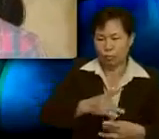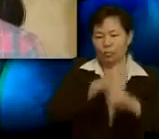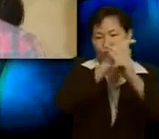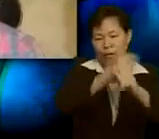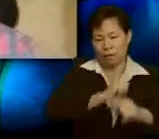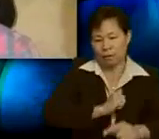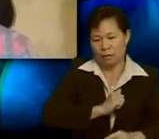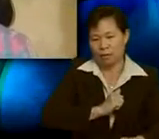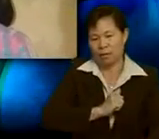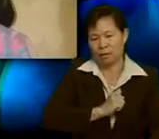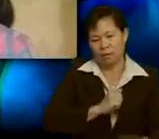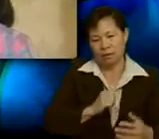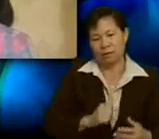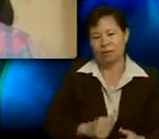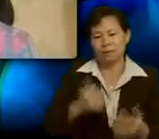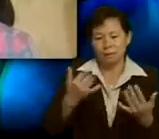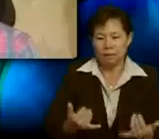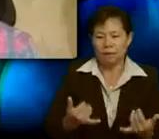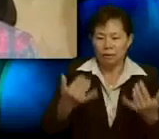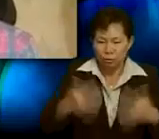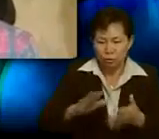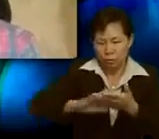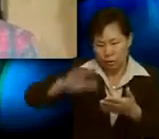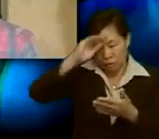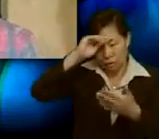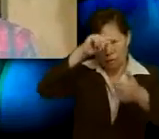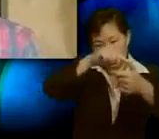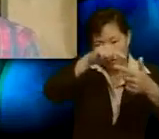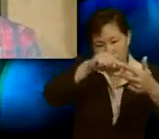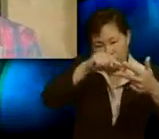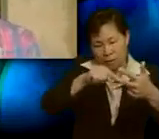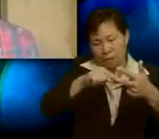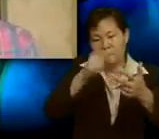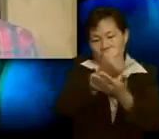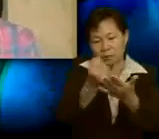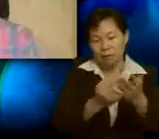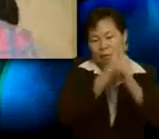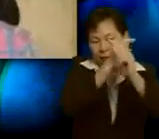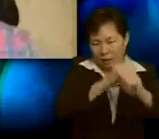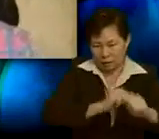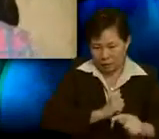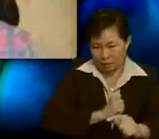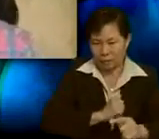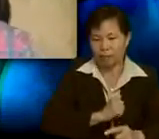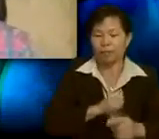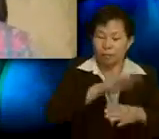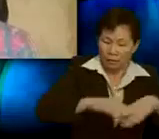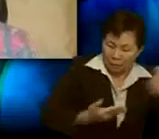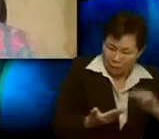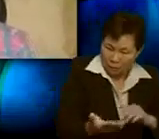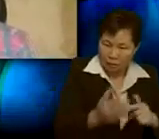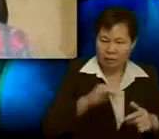seni mempertahankan diri. Setakat ini, saya sudah mempelajari 3 seni mempertahankan diri. Antaranya ialah